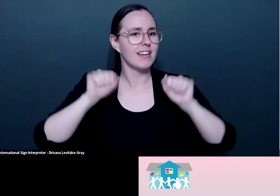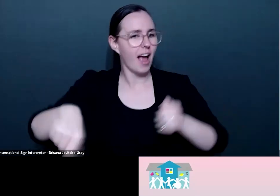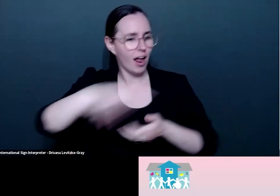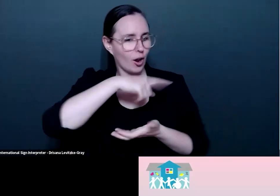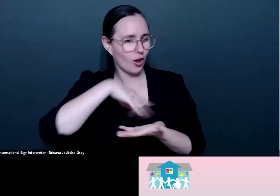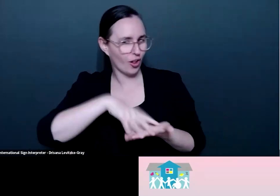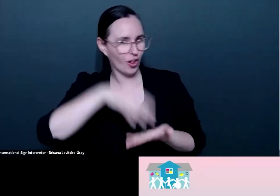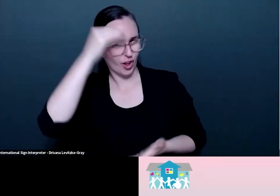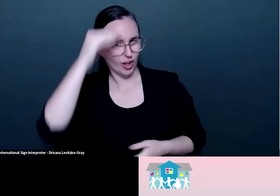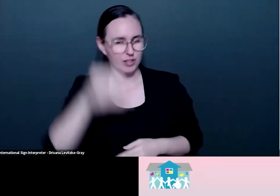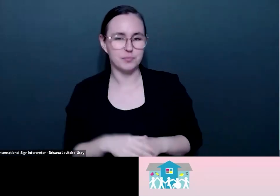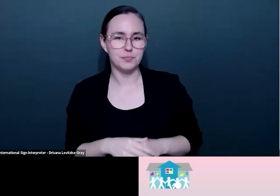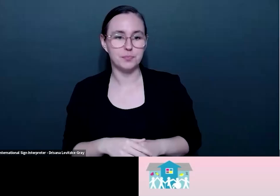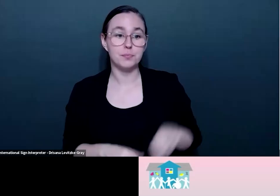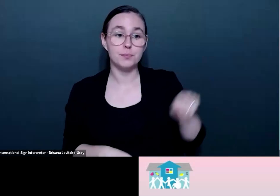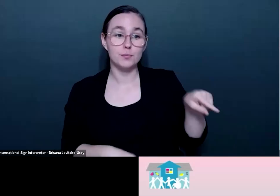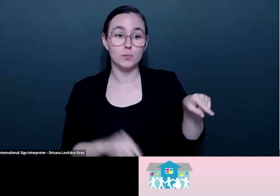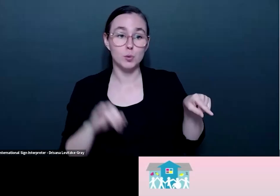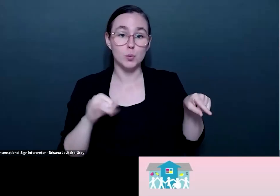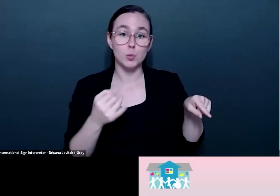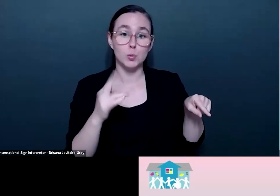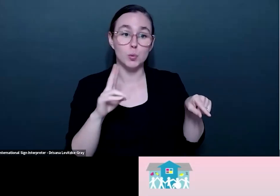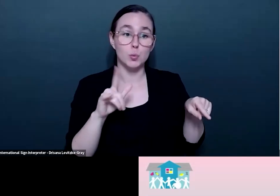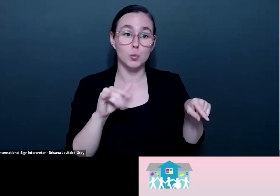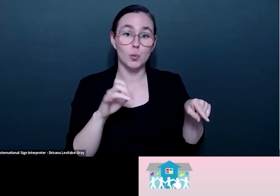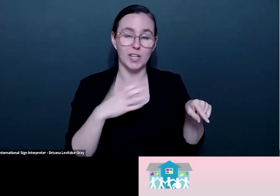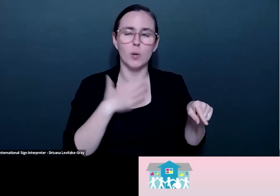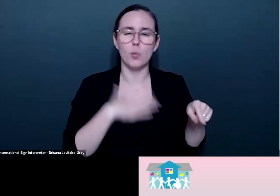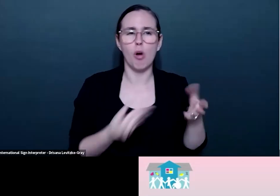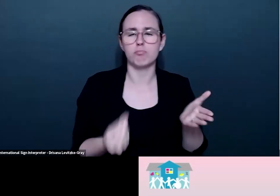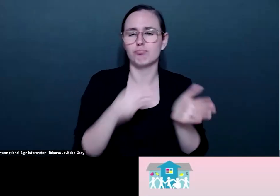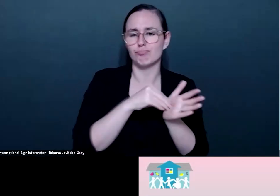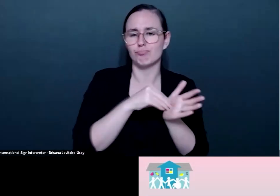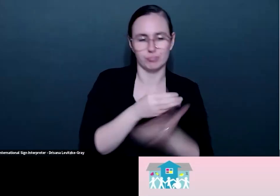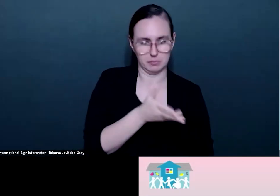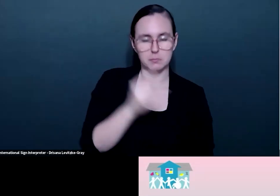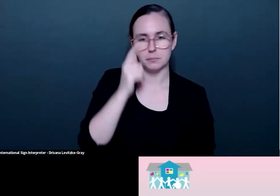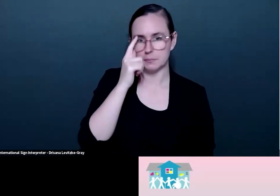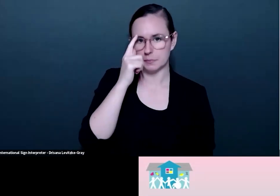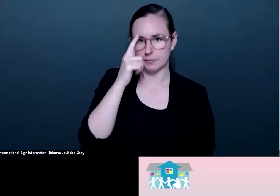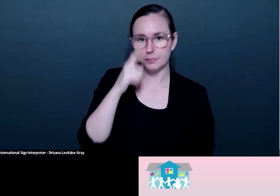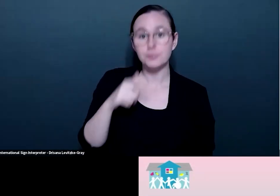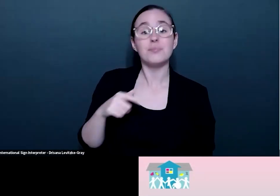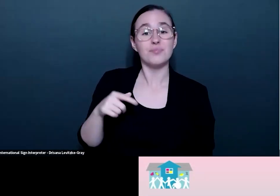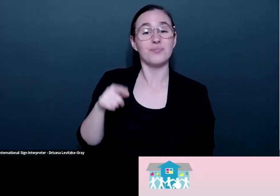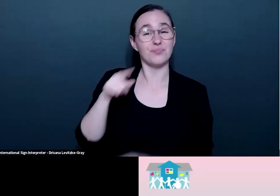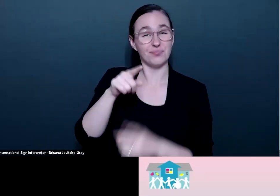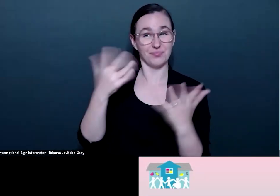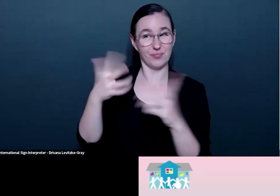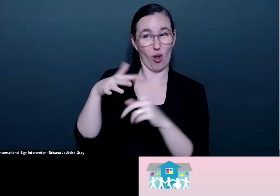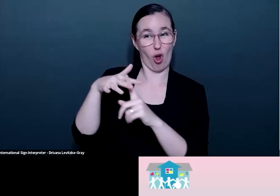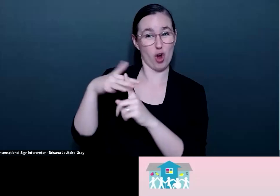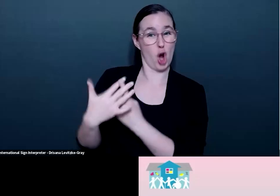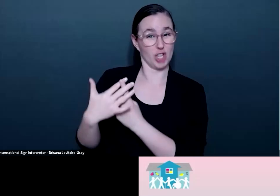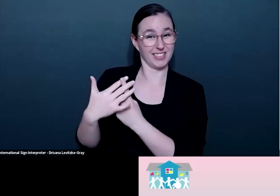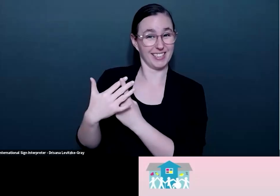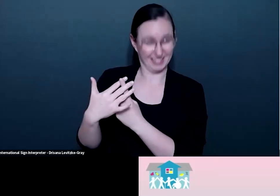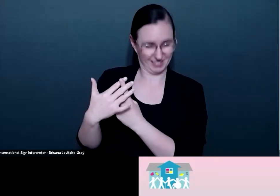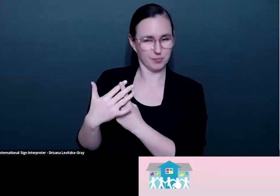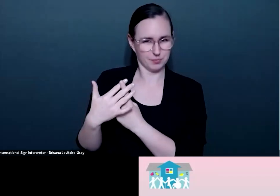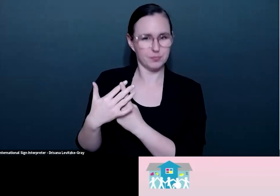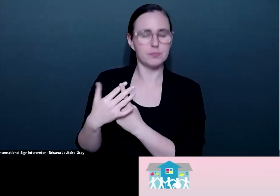Claudie, est-ce que je peux poser une question? Sur ce contexte. Alors, on peut